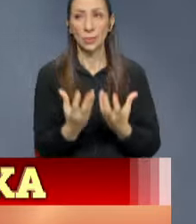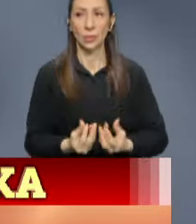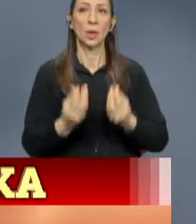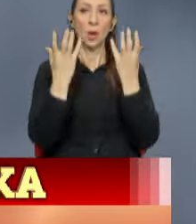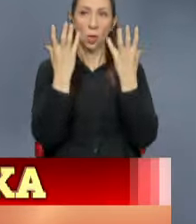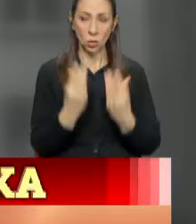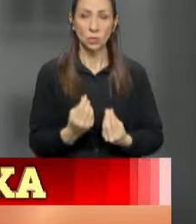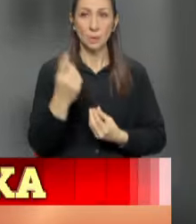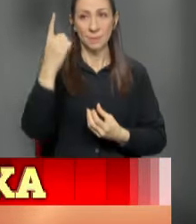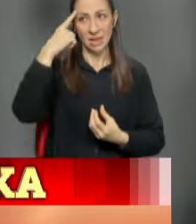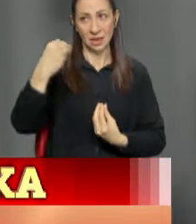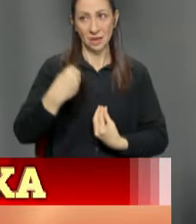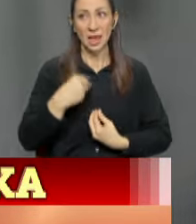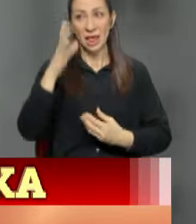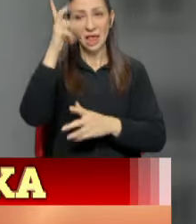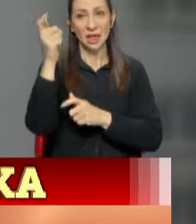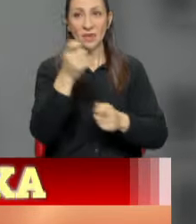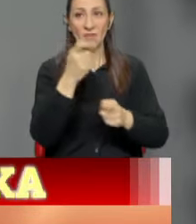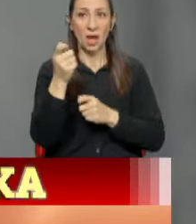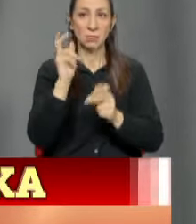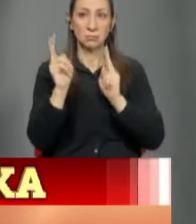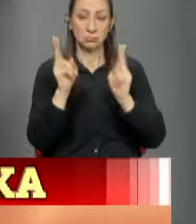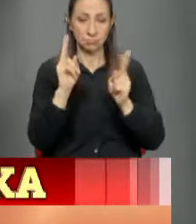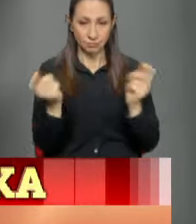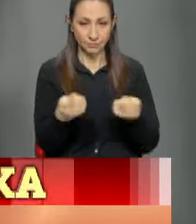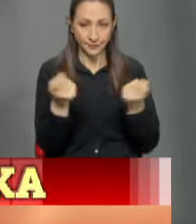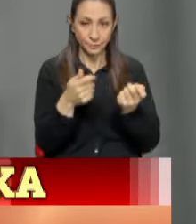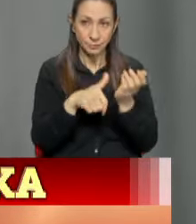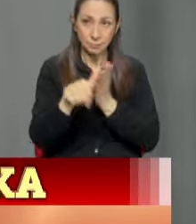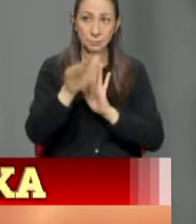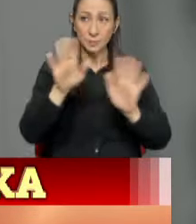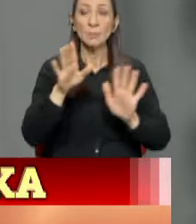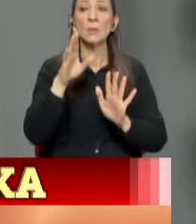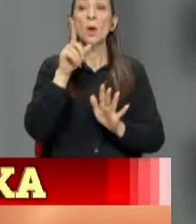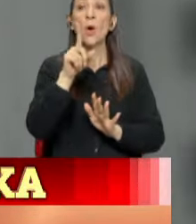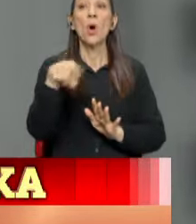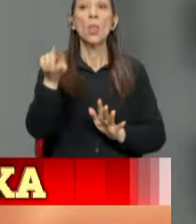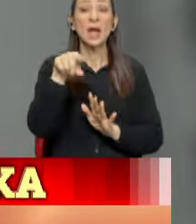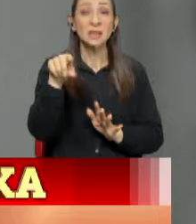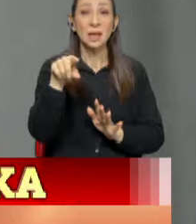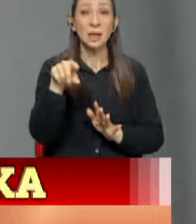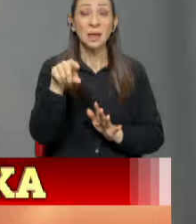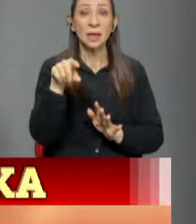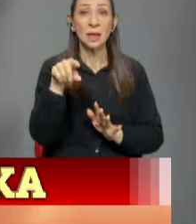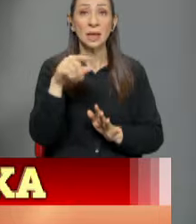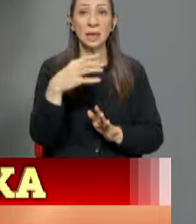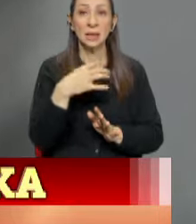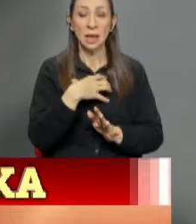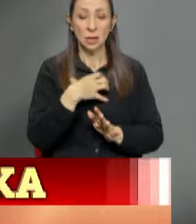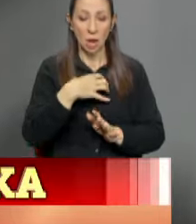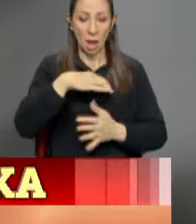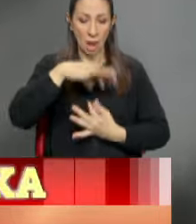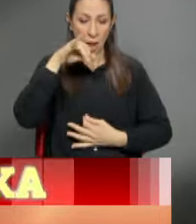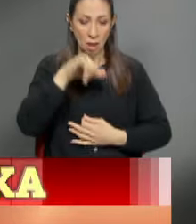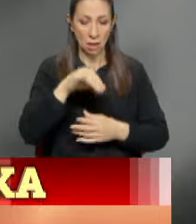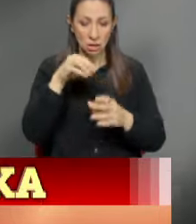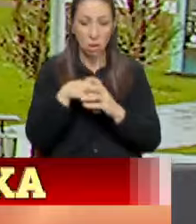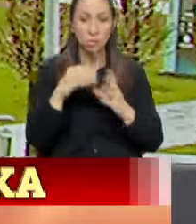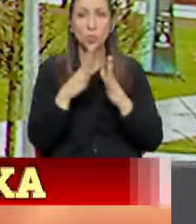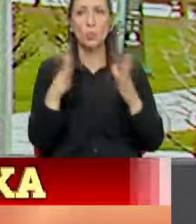alındığı yönünde itfaiye erleri tarafından bu bilgiyi paylaşalım. Onlar da kendi özlük haklarıyla ilgili